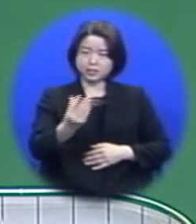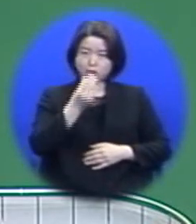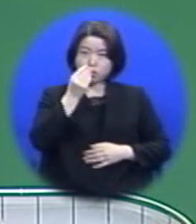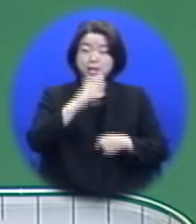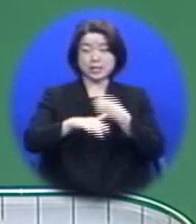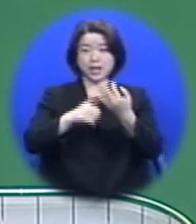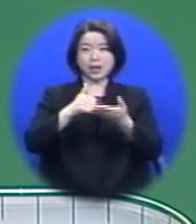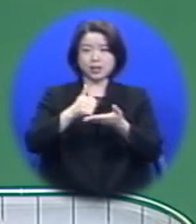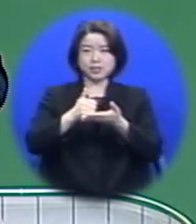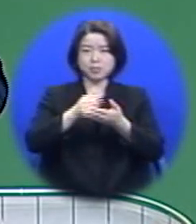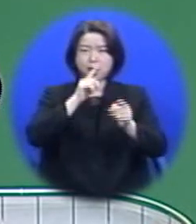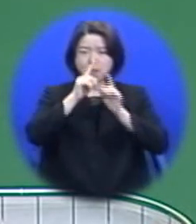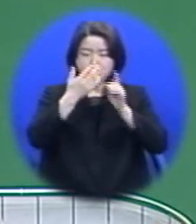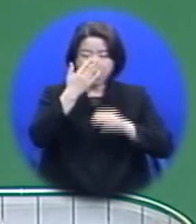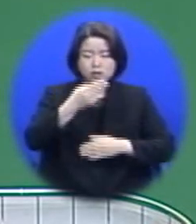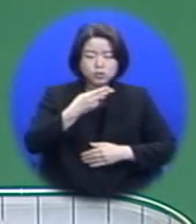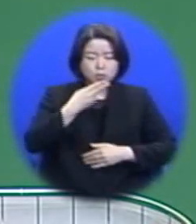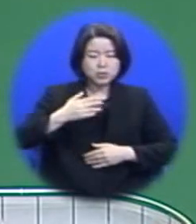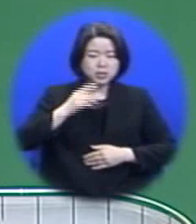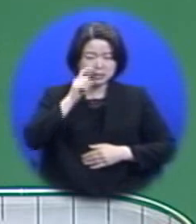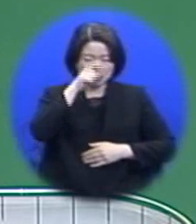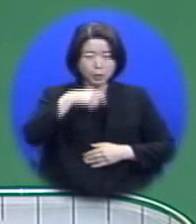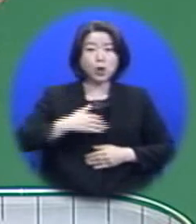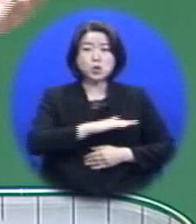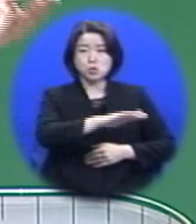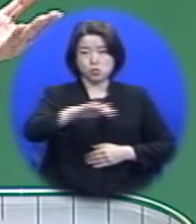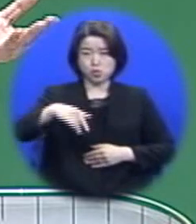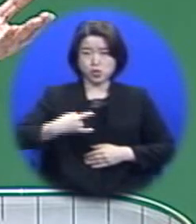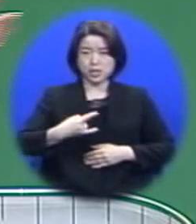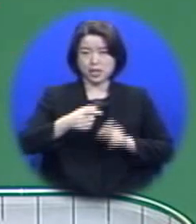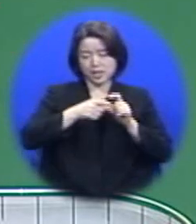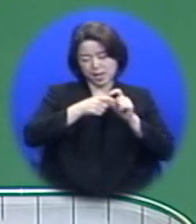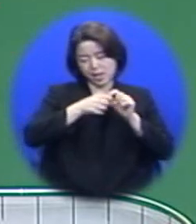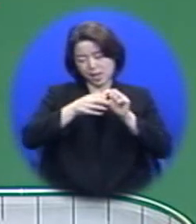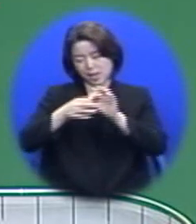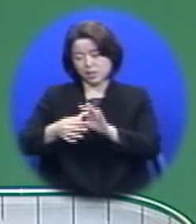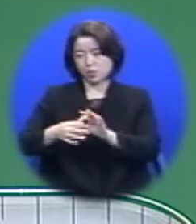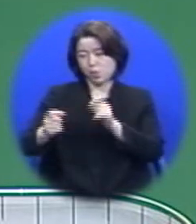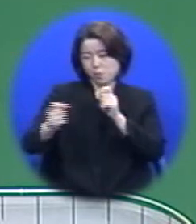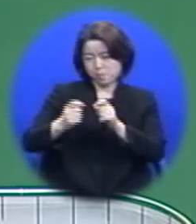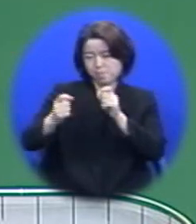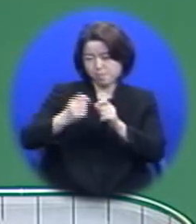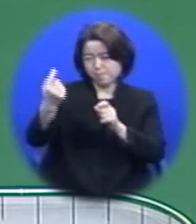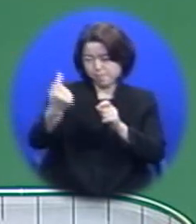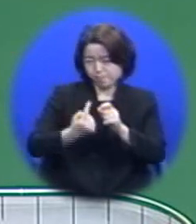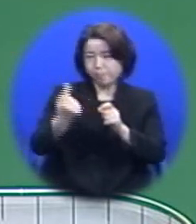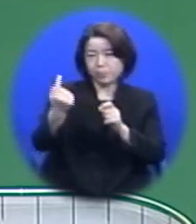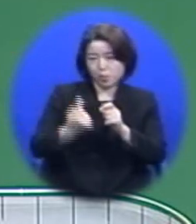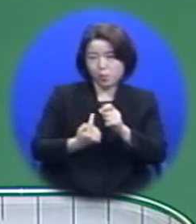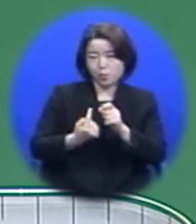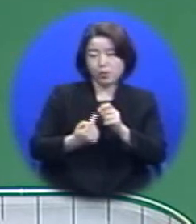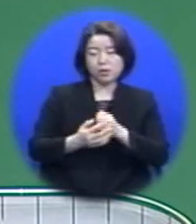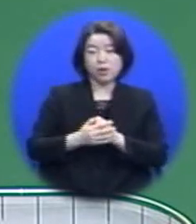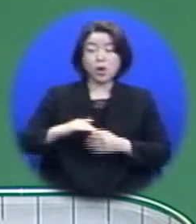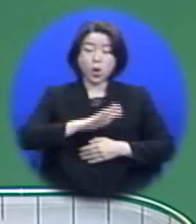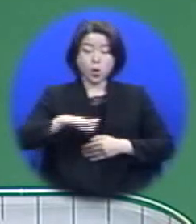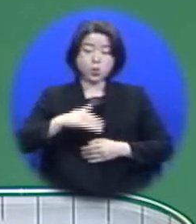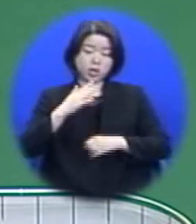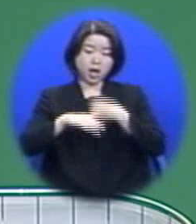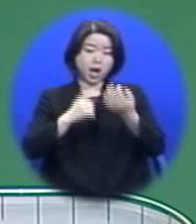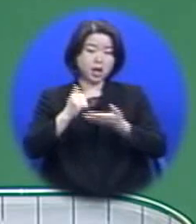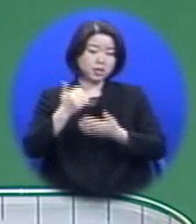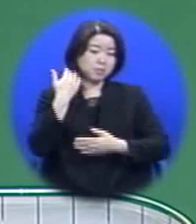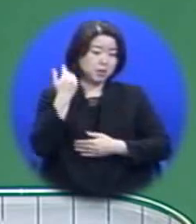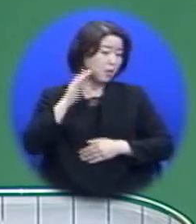하나님이 말할 수 없이 더러운 우리에게 계속 가까이 오시는 겁니다 우리가 하나님을 외면하고 하나님을